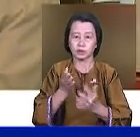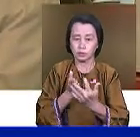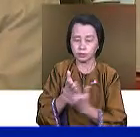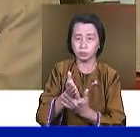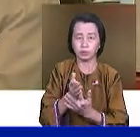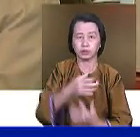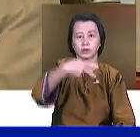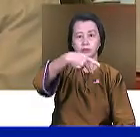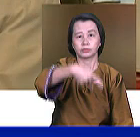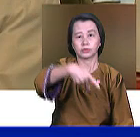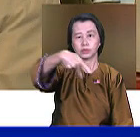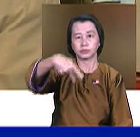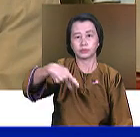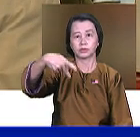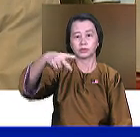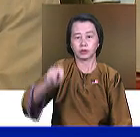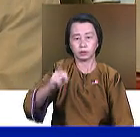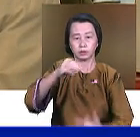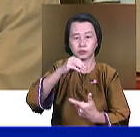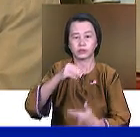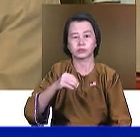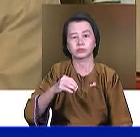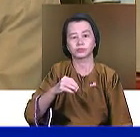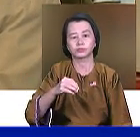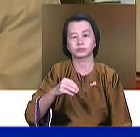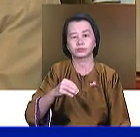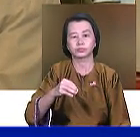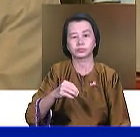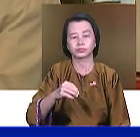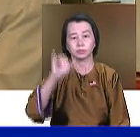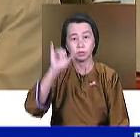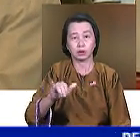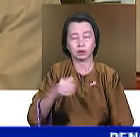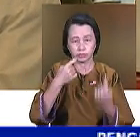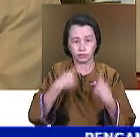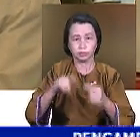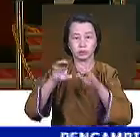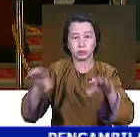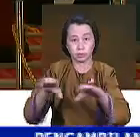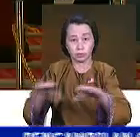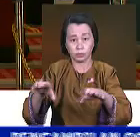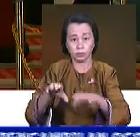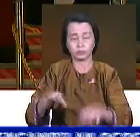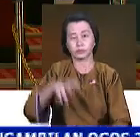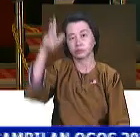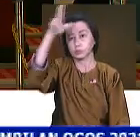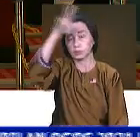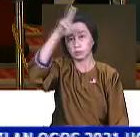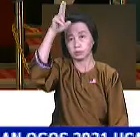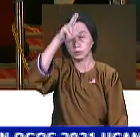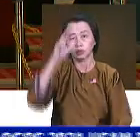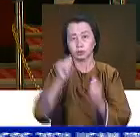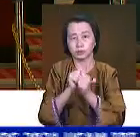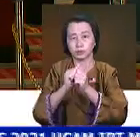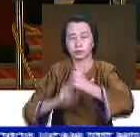Pelan Pemulihan Negara ataupun PPN yang sedang giat dilaksanakan pihak kerajaan